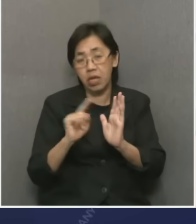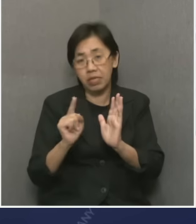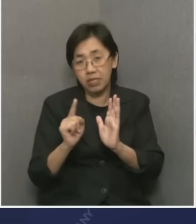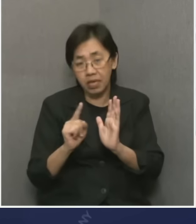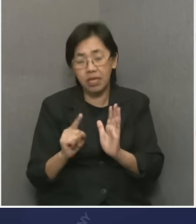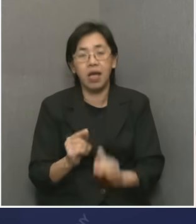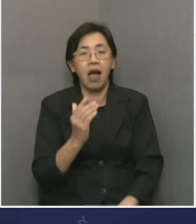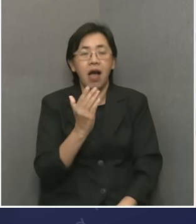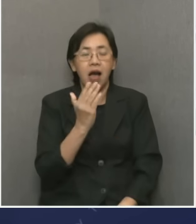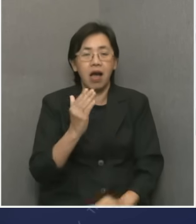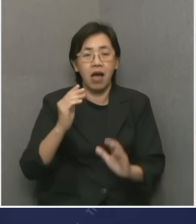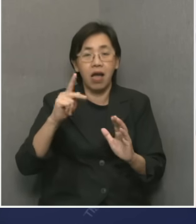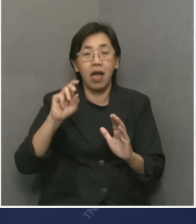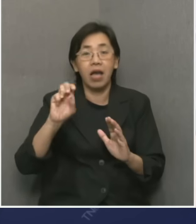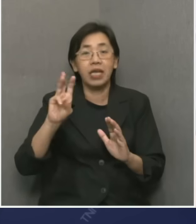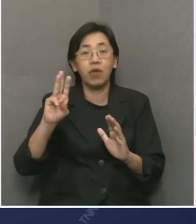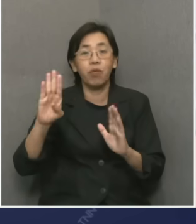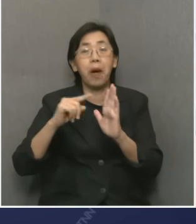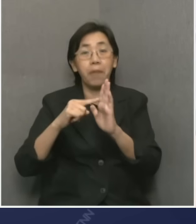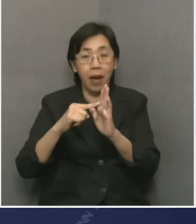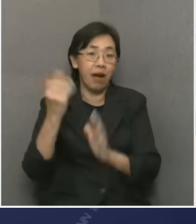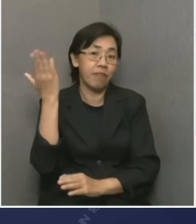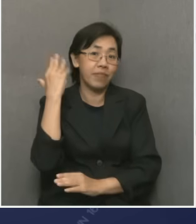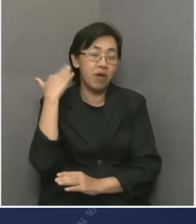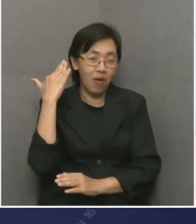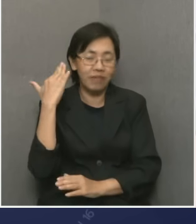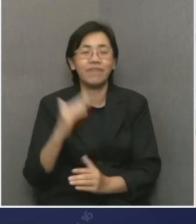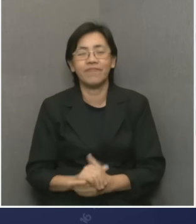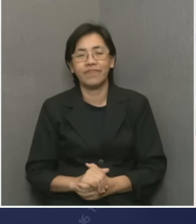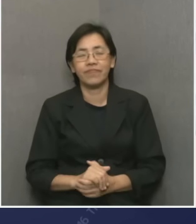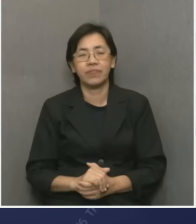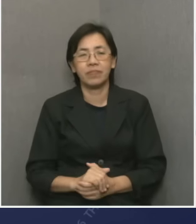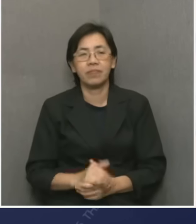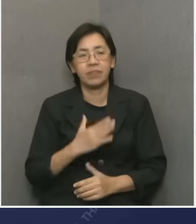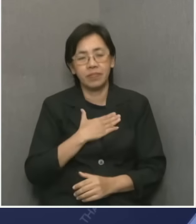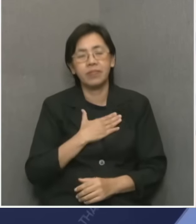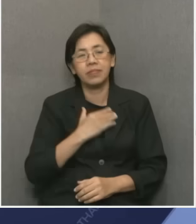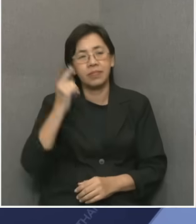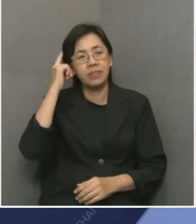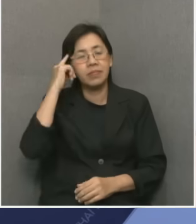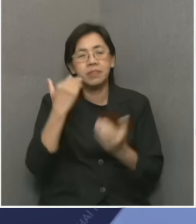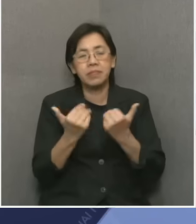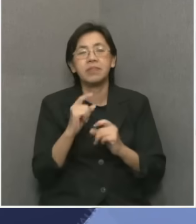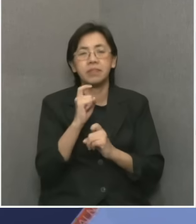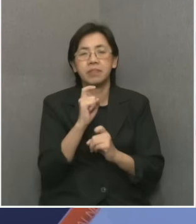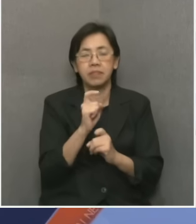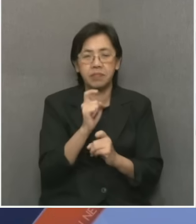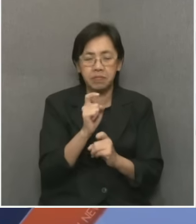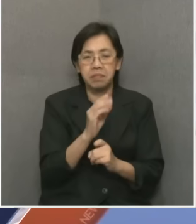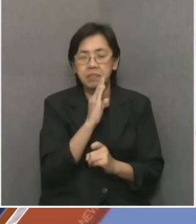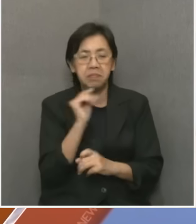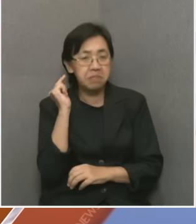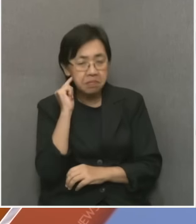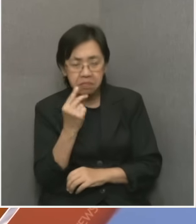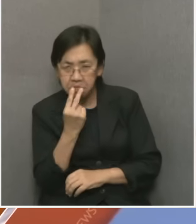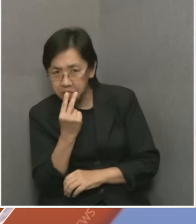ตคิวบาในอดีตนะครับเพราะฉะนั้นแล้วเนี่ยผมคิดว่าวันนี้เนี่ยมันด้านหนึ่งมันอันตรายนะถ้าฟังจากสัญญ